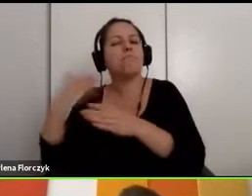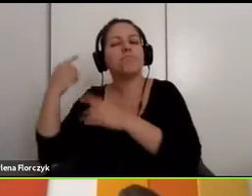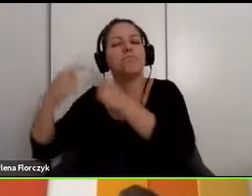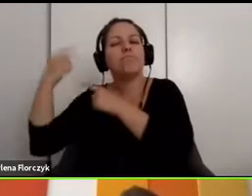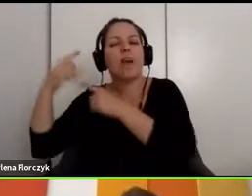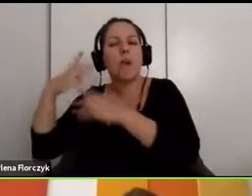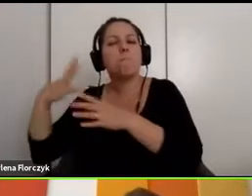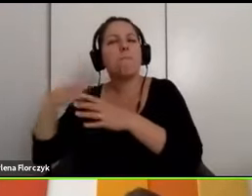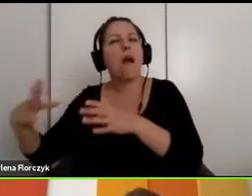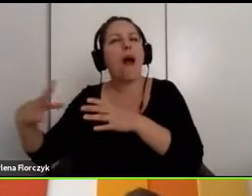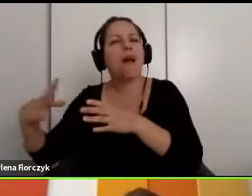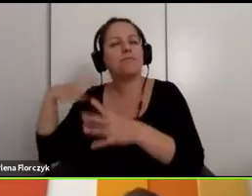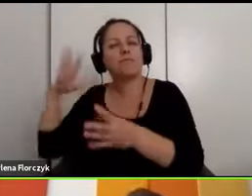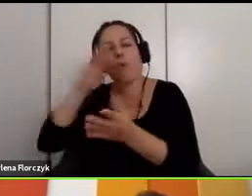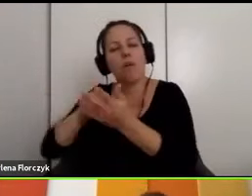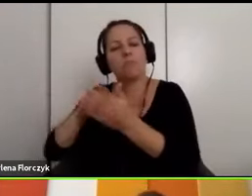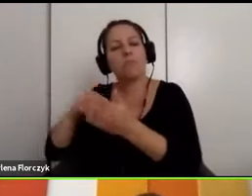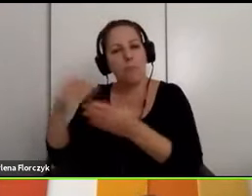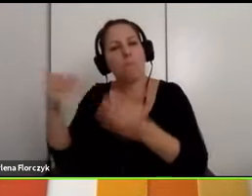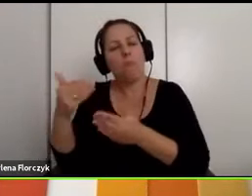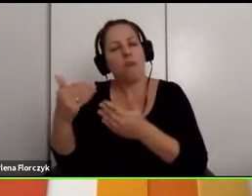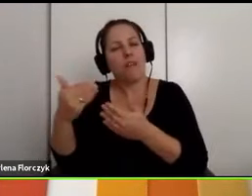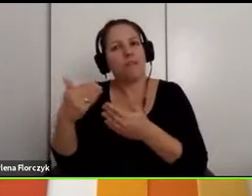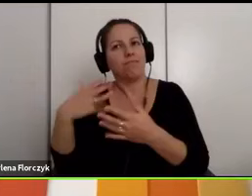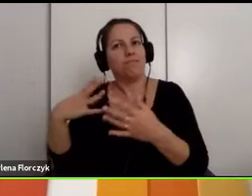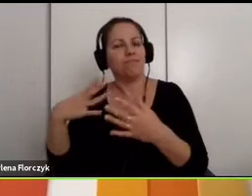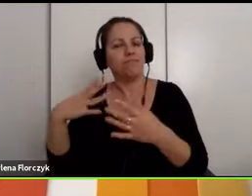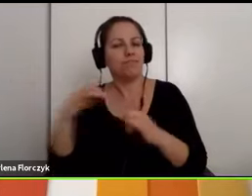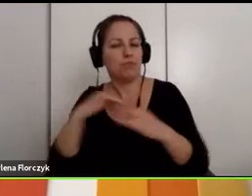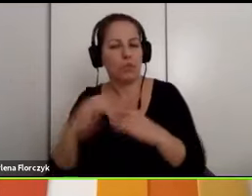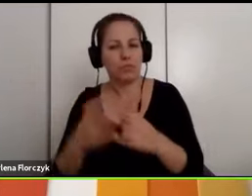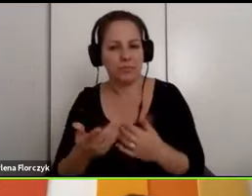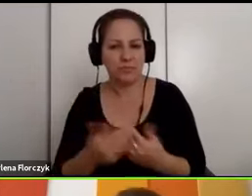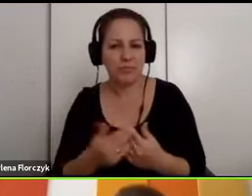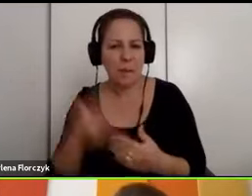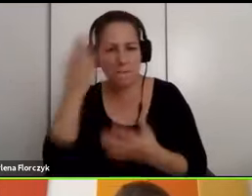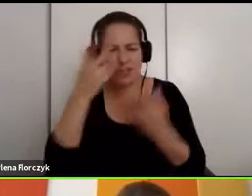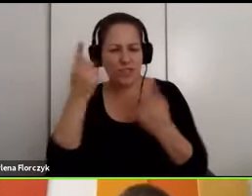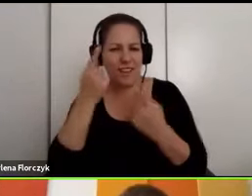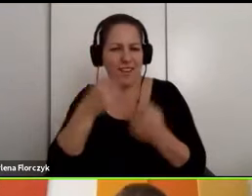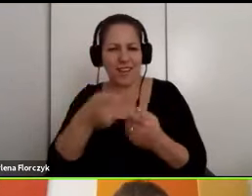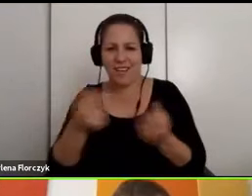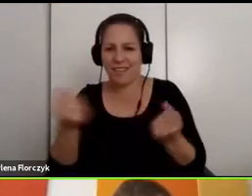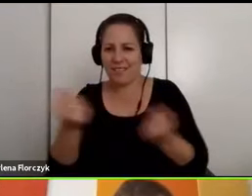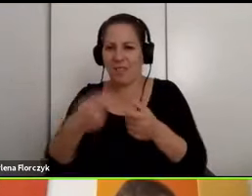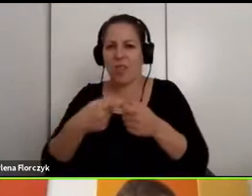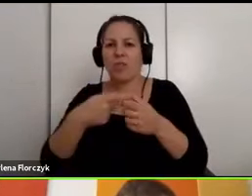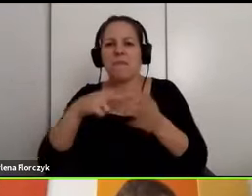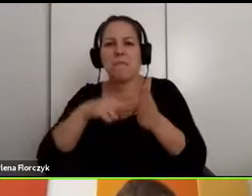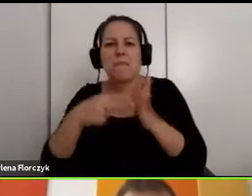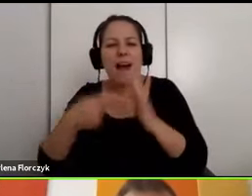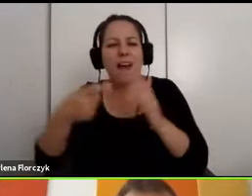jakoś tym jakoś żonglować. Więc to jest kilka, myślę, że plam z tych długotrwałych procesów.